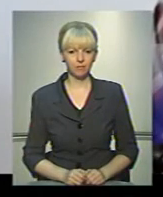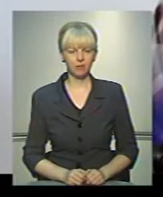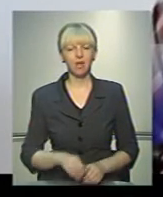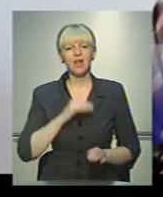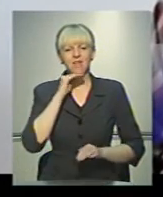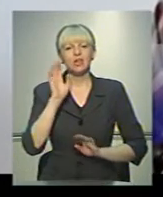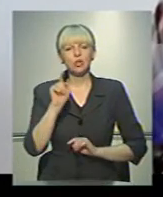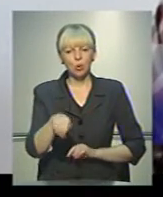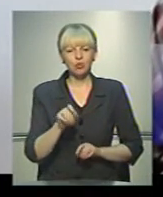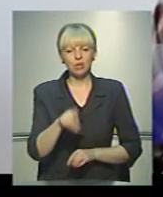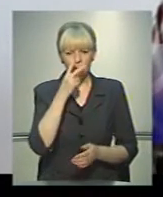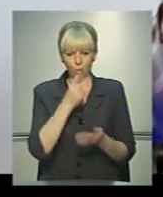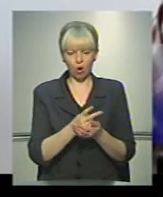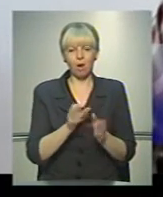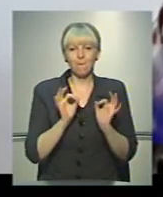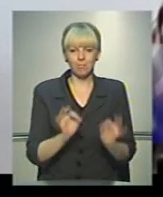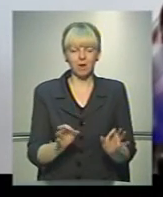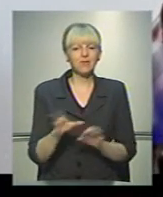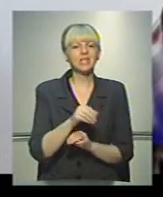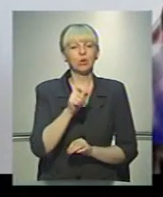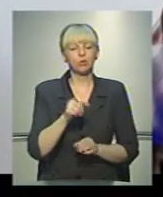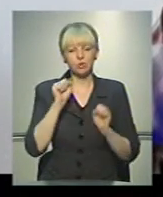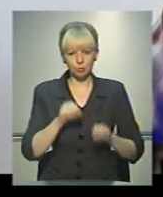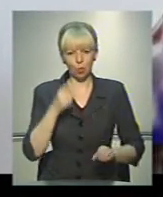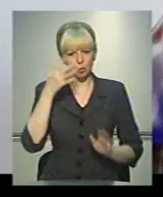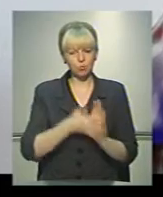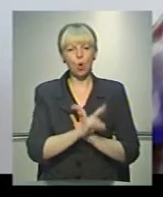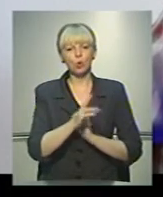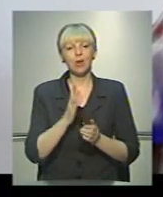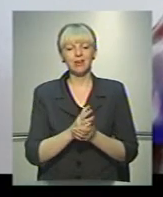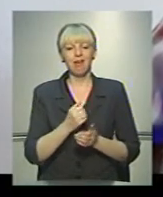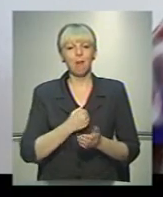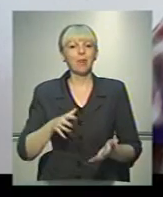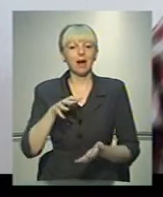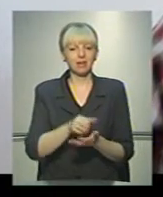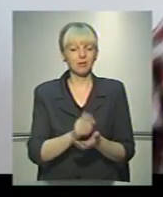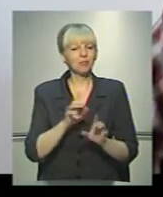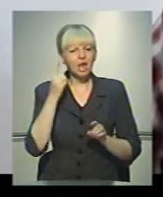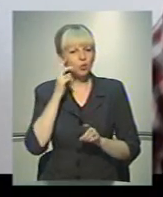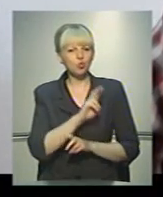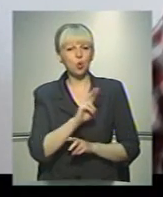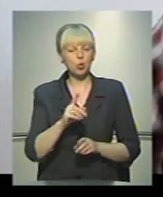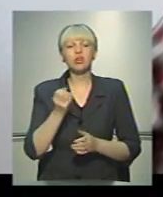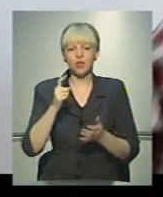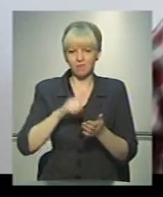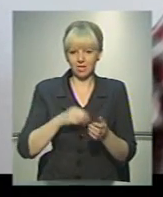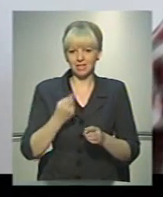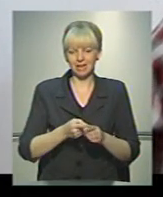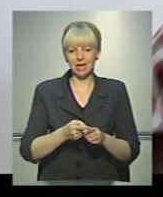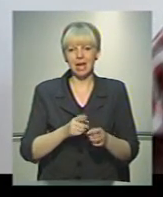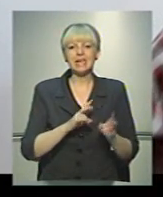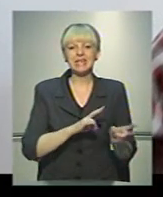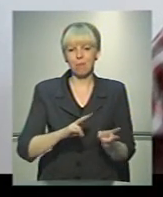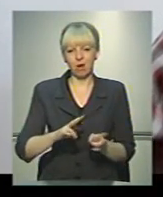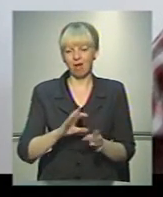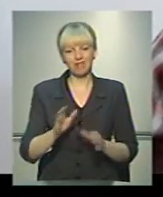Вистачить того, що ти покажеш правду. Всі люди зможуть зрозуміти, хто є агресором. Не думаю, що хтось ще вірить, що сепаратисти